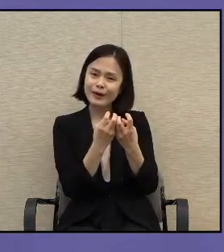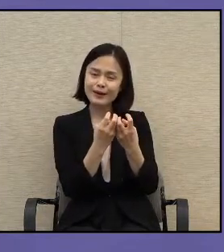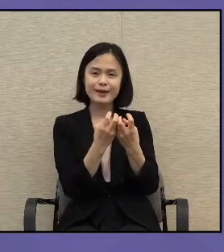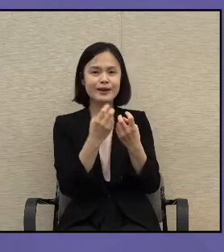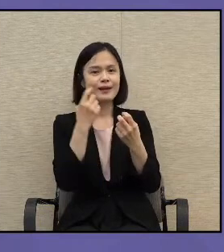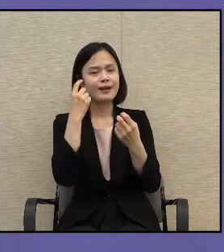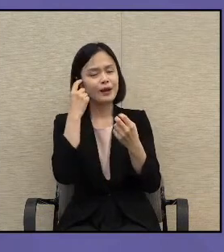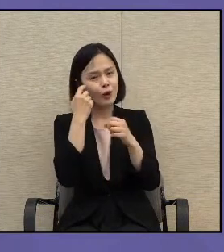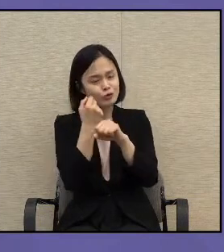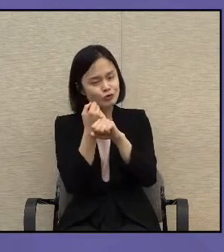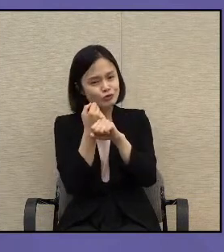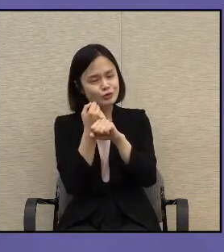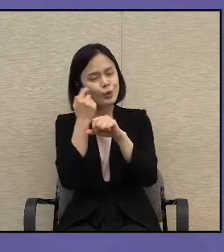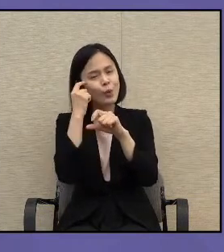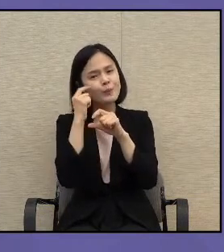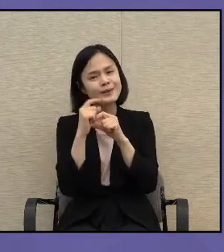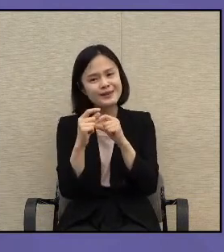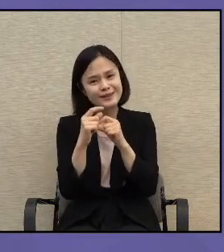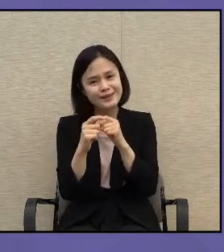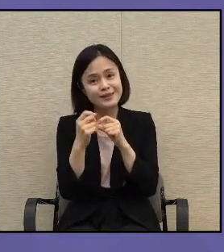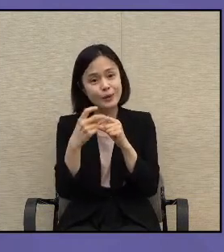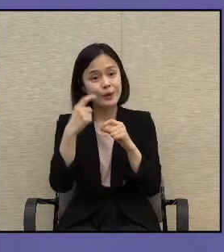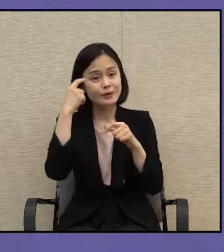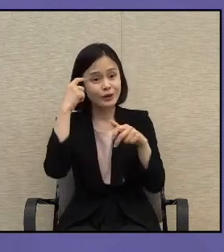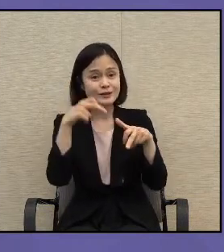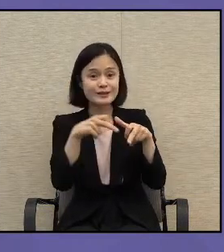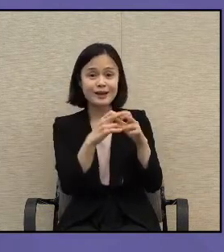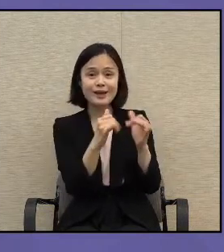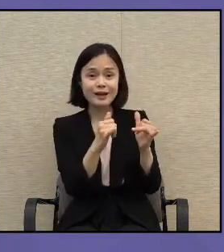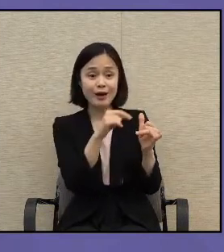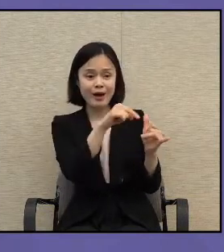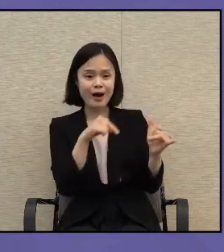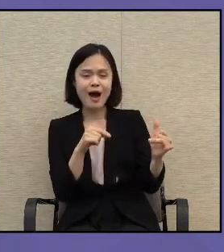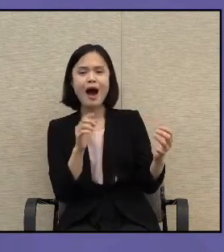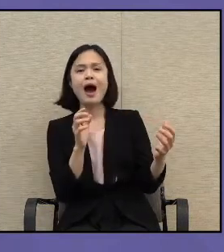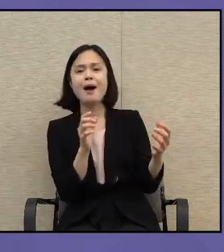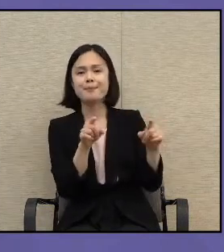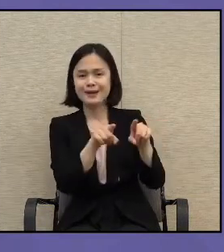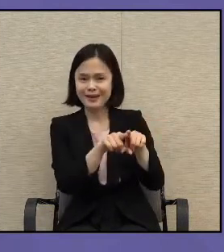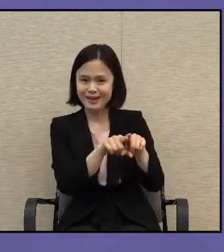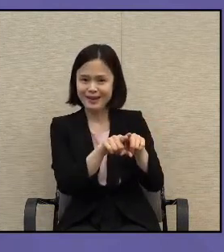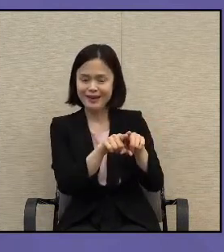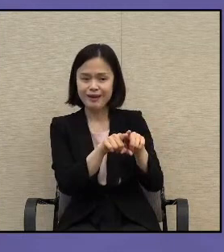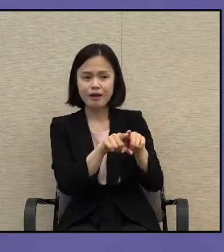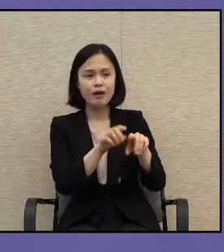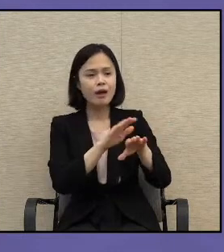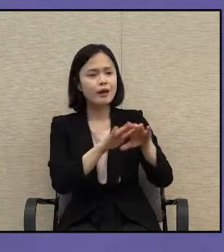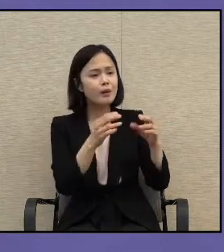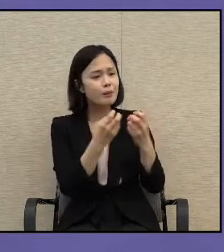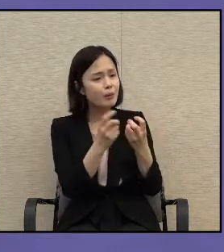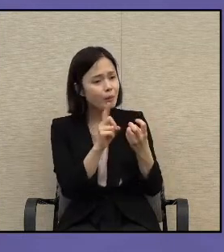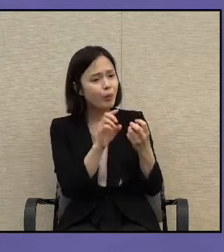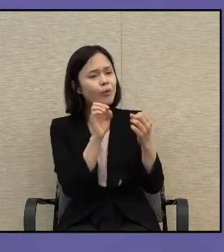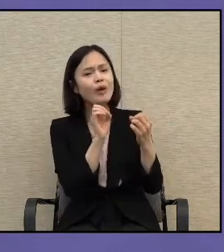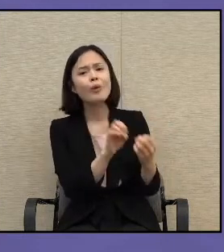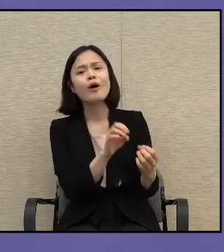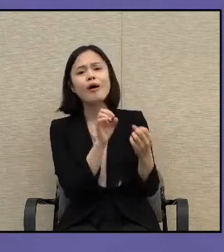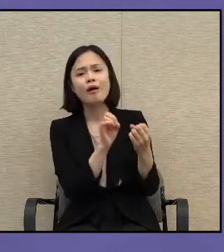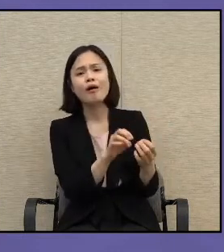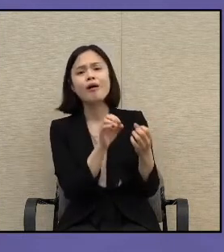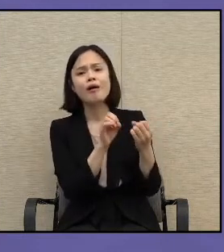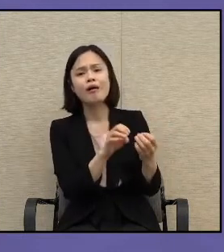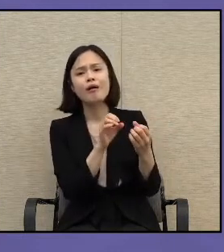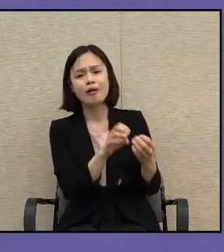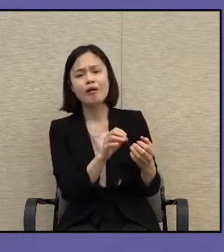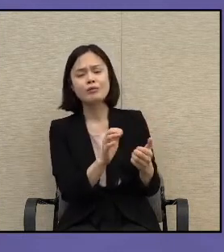당사자들과 같이 이렇게 좀 해결해야 나갈 수 있는 부분들이 그래서 다양한 좀 민간의 흐름들, 이